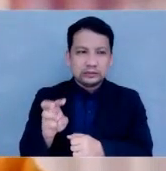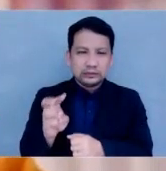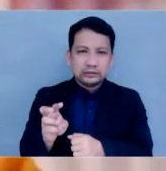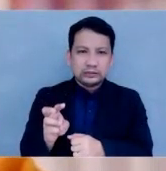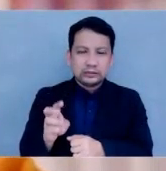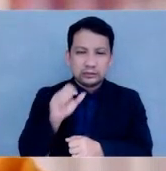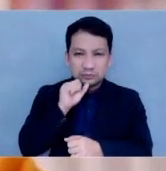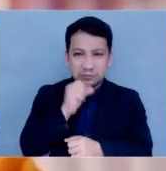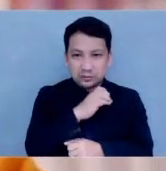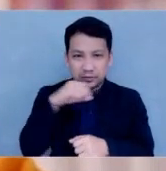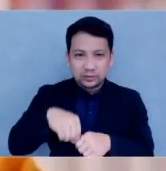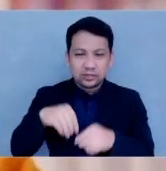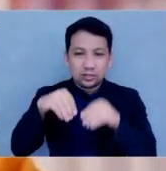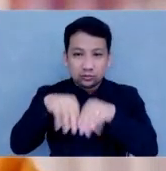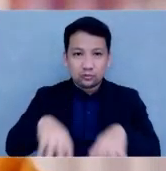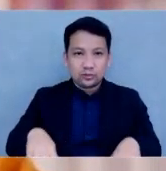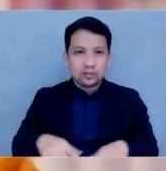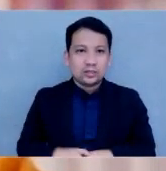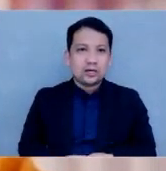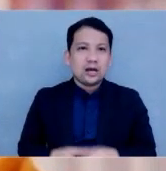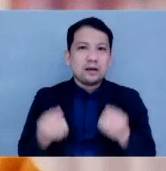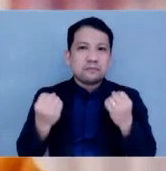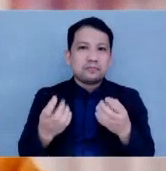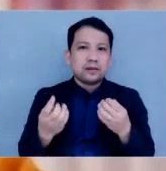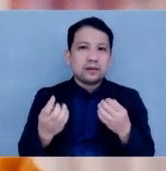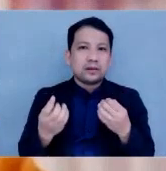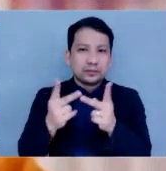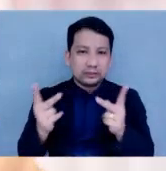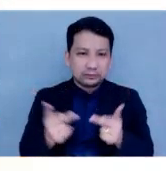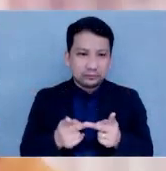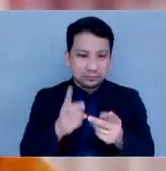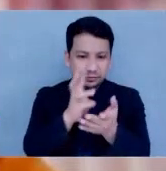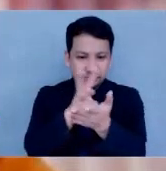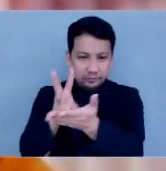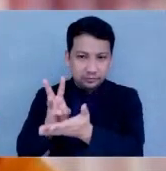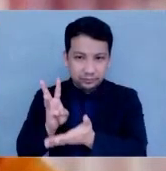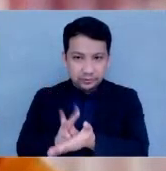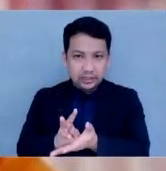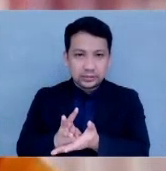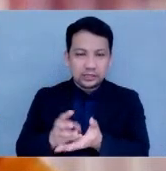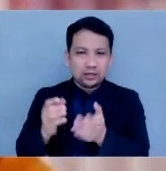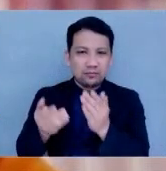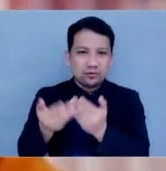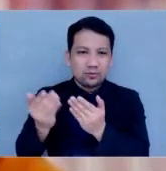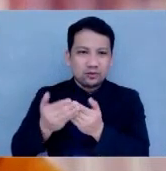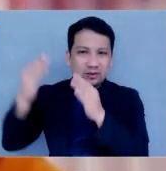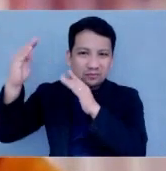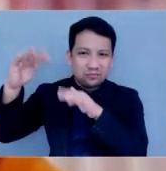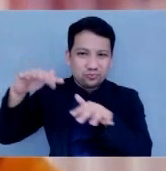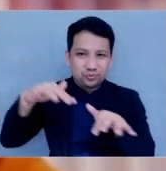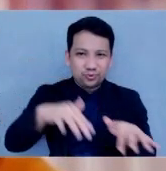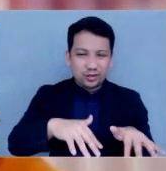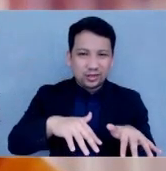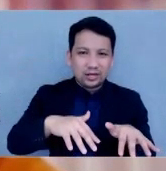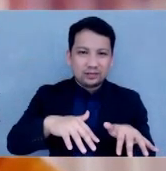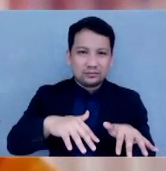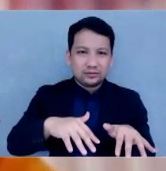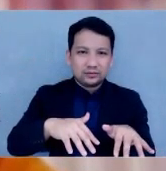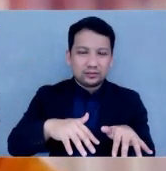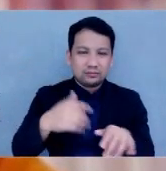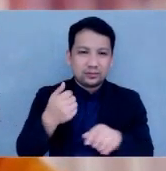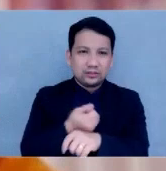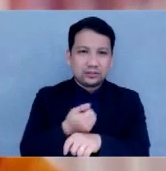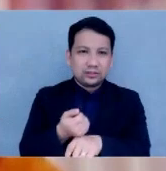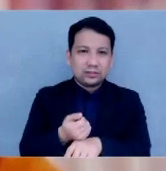maraming landslide areas, sites na naganap. We were able to find